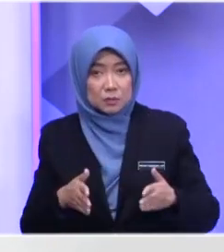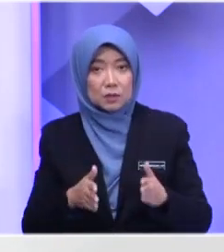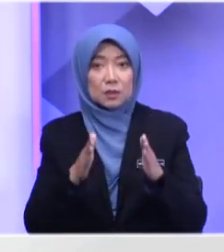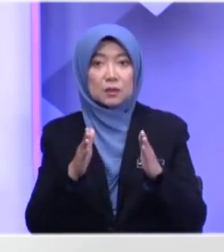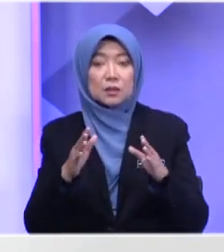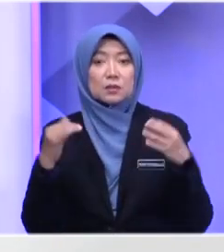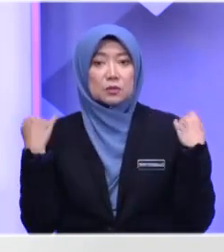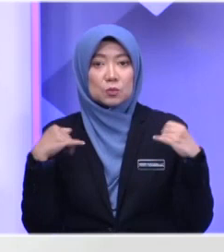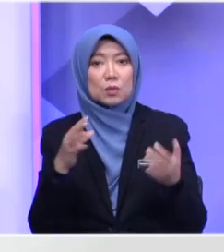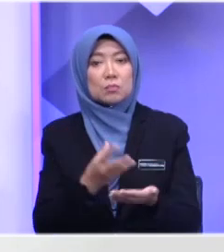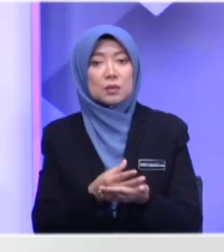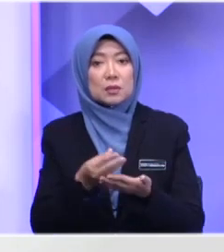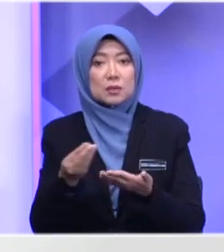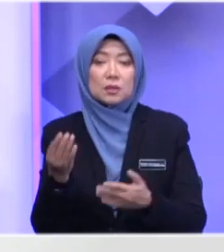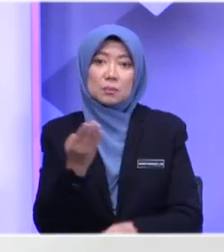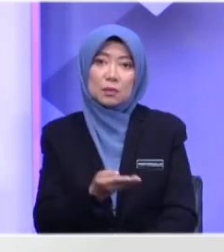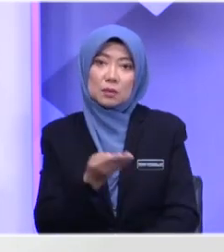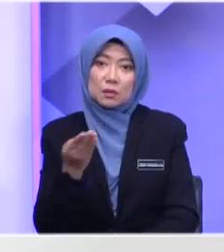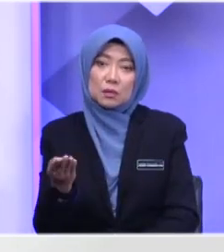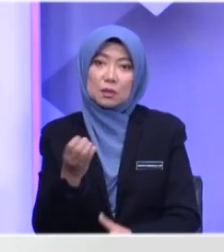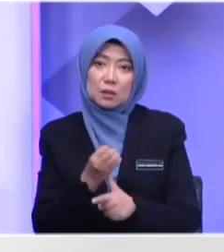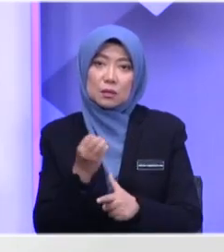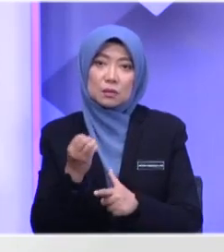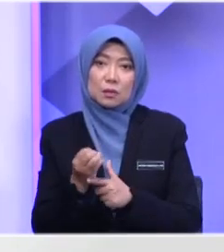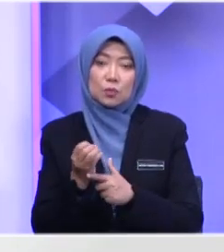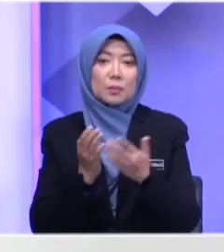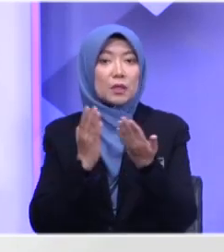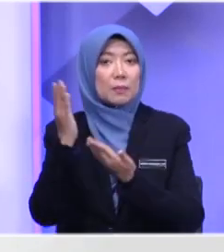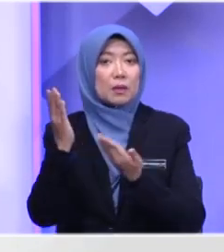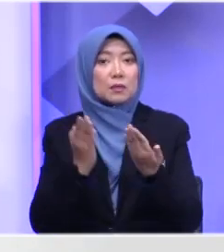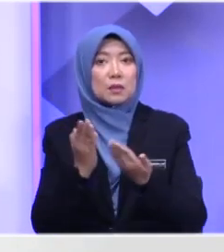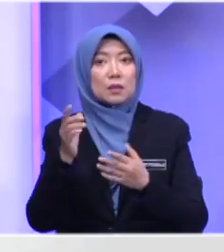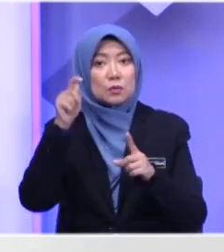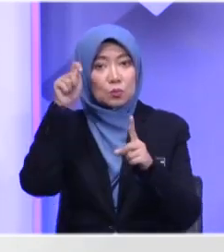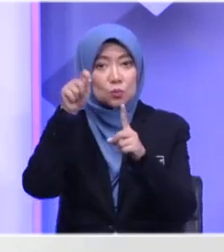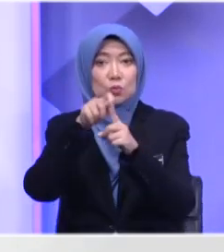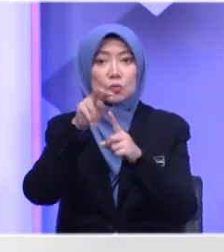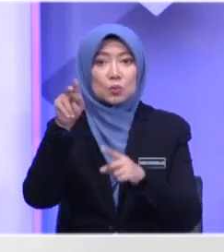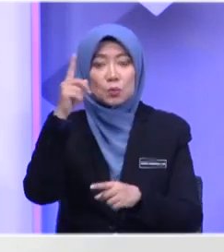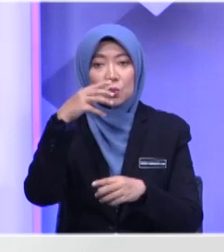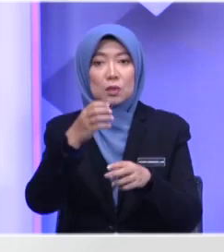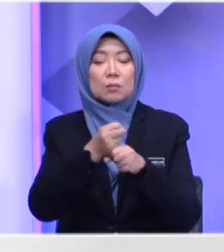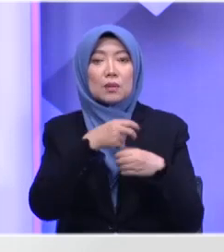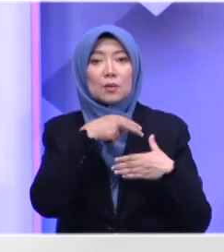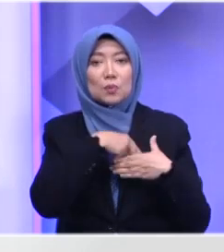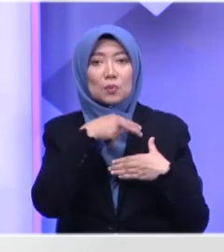kegiatan jual beli barang atau penghematan dengan tujuan untuk mendapatkan keuntungan